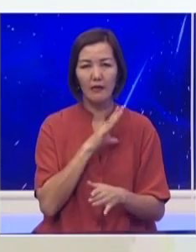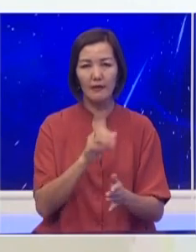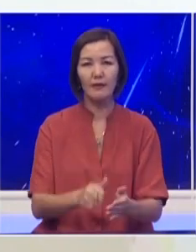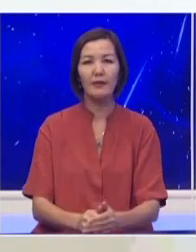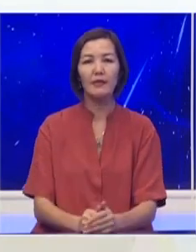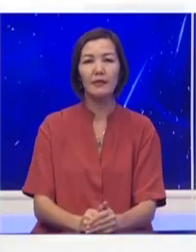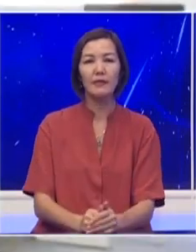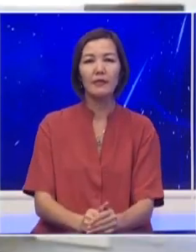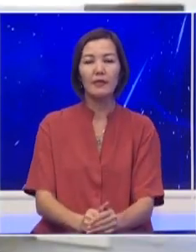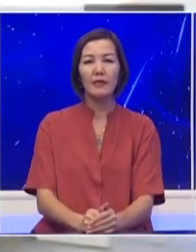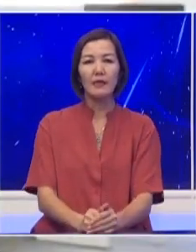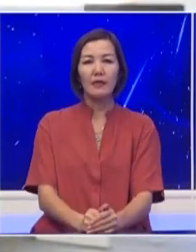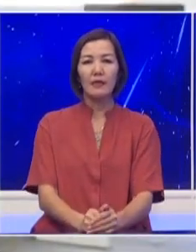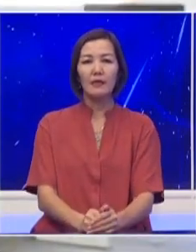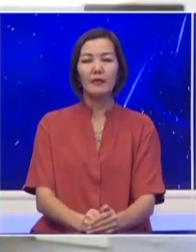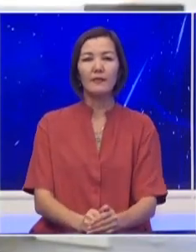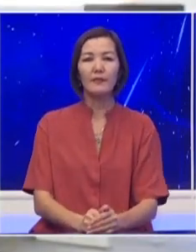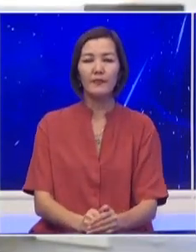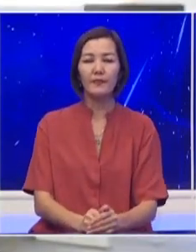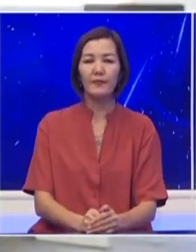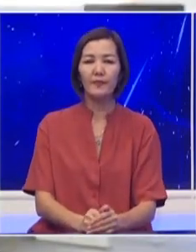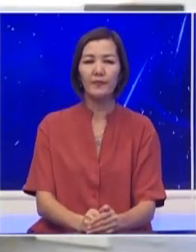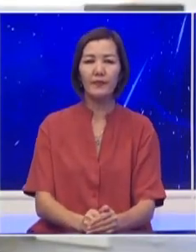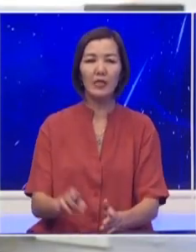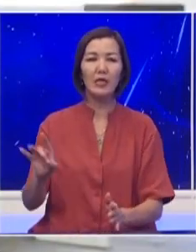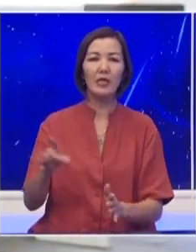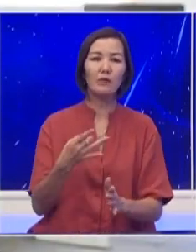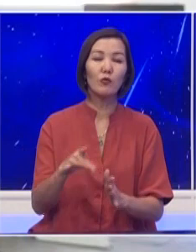жеңімпаз болып атанды. Енді республикалық